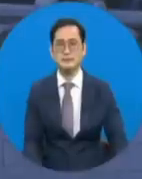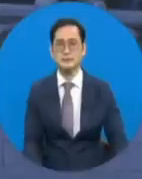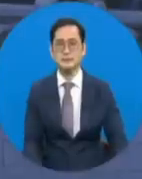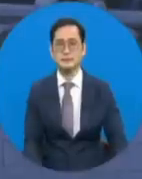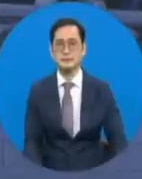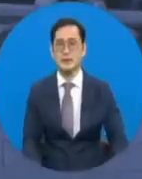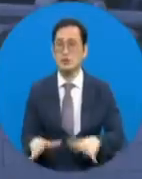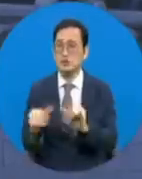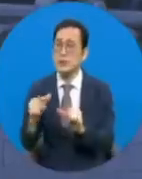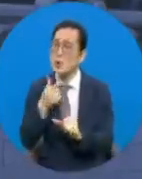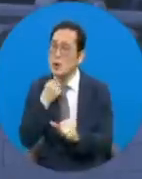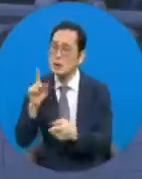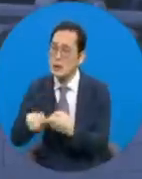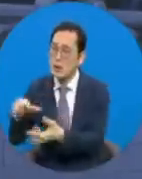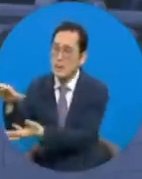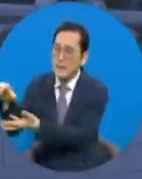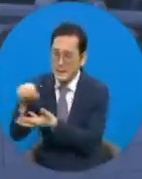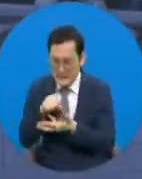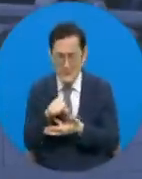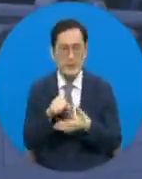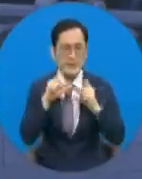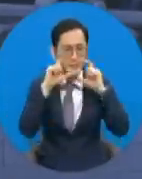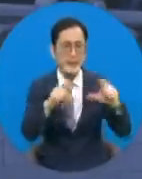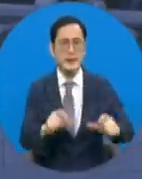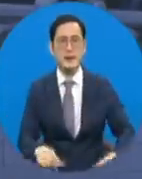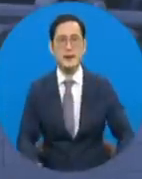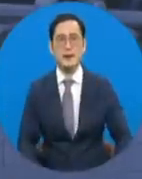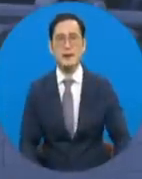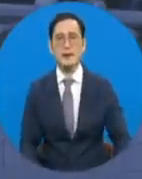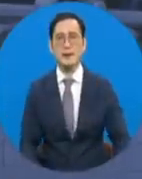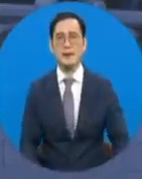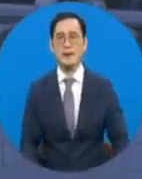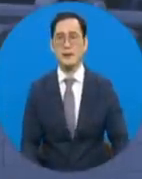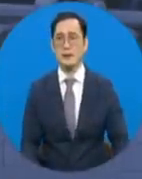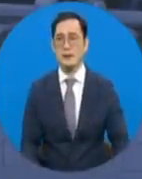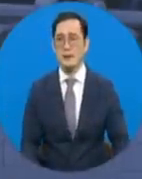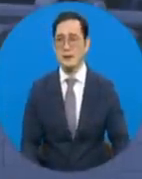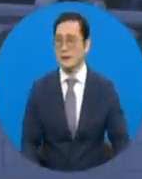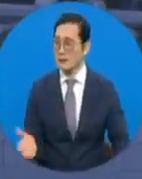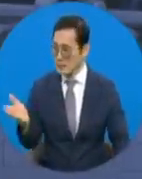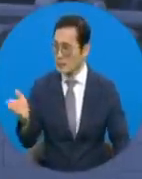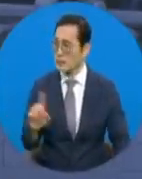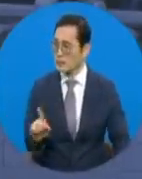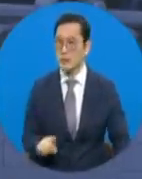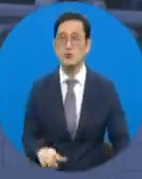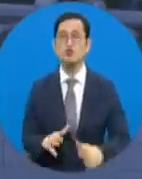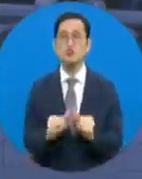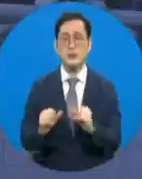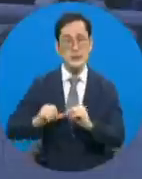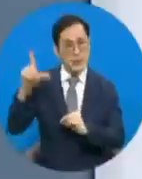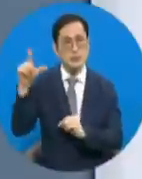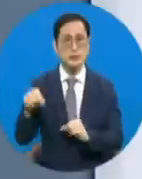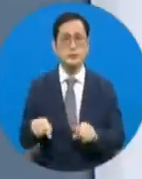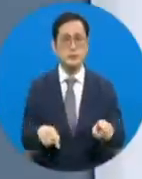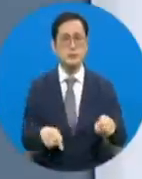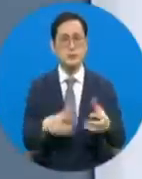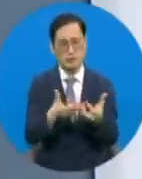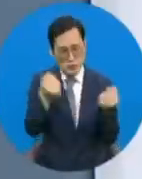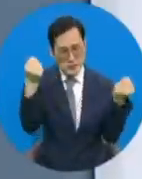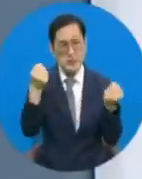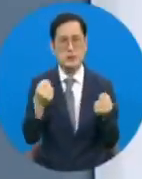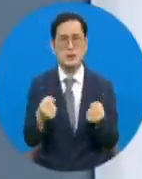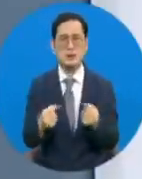뜻을 그 뜻에 초점을 맞추겠다 이런 의미. 네. 어떻게 평가하십니까? 국민 여론 대다수가 찬성이에요.